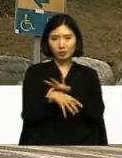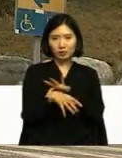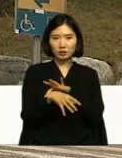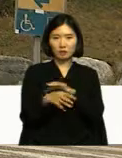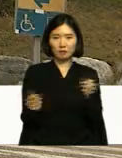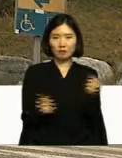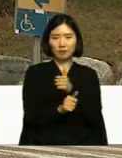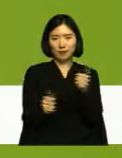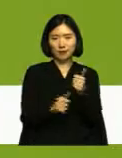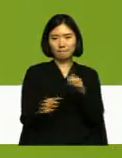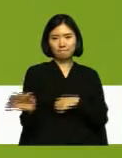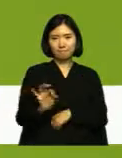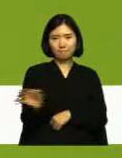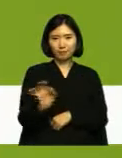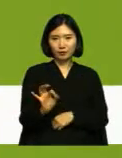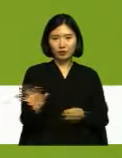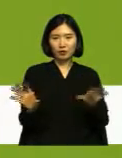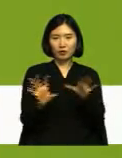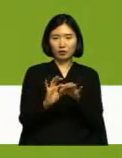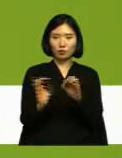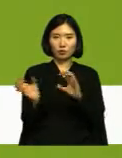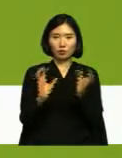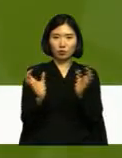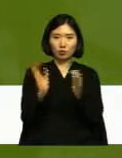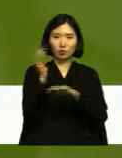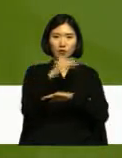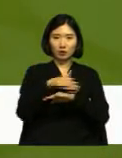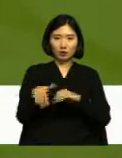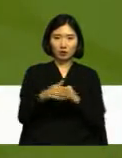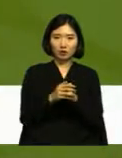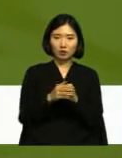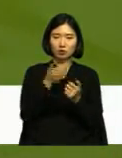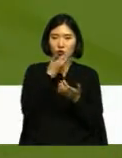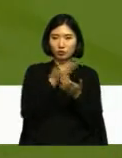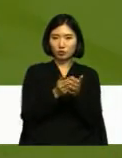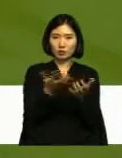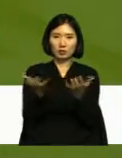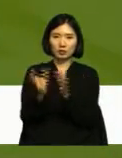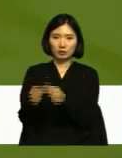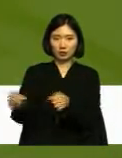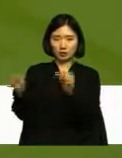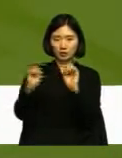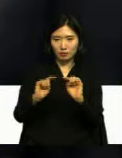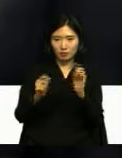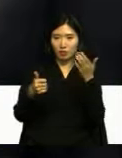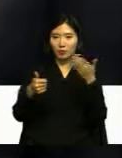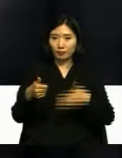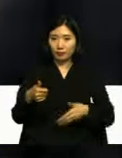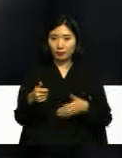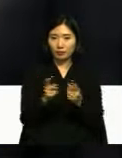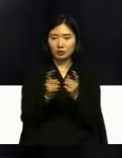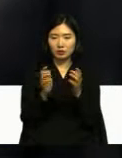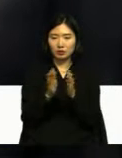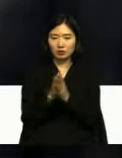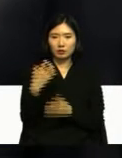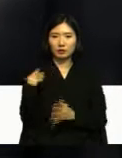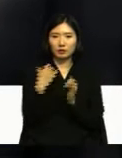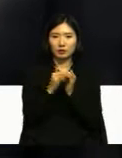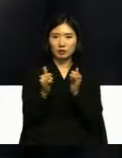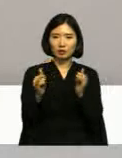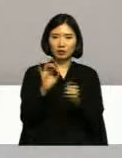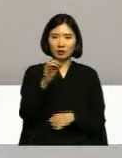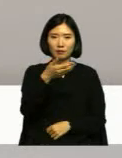주제로 토론을 펼친다 는 계획입니다 이를 위해 양평 의 주요 단체들의 참석을 요청하는 한편 직접 당사자인